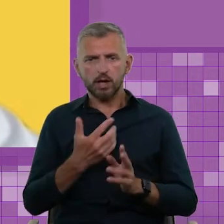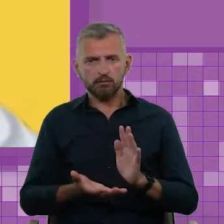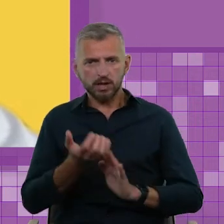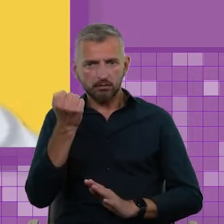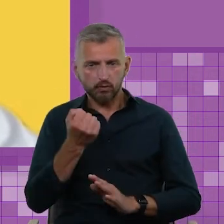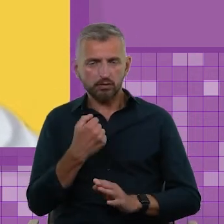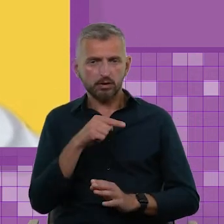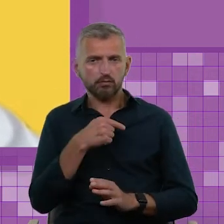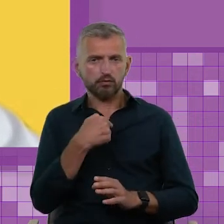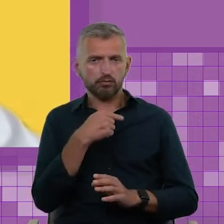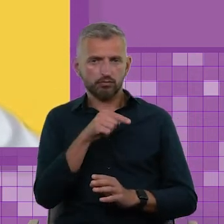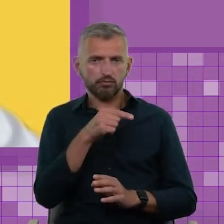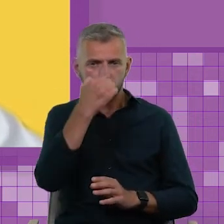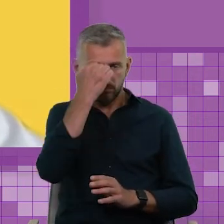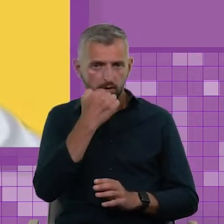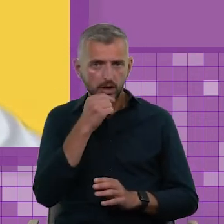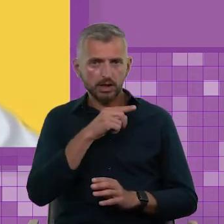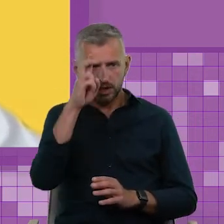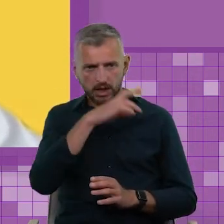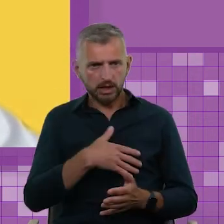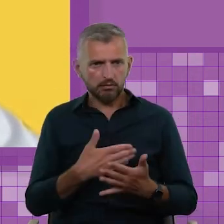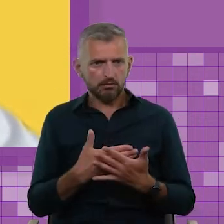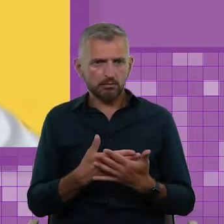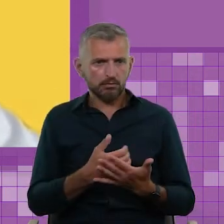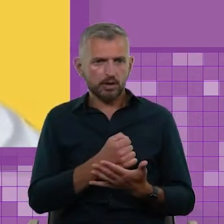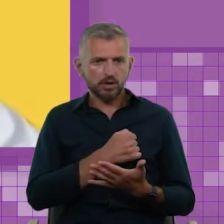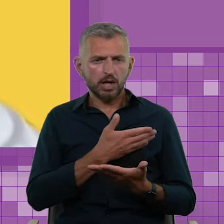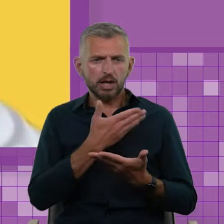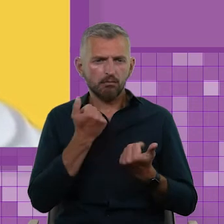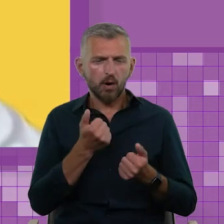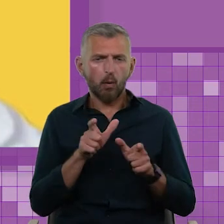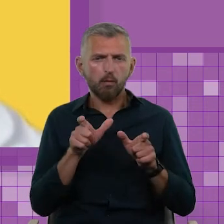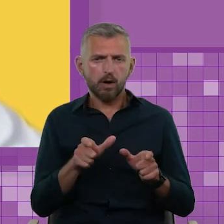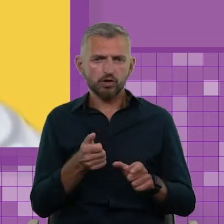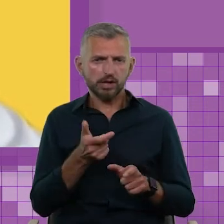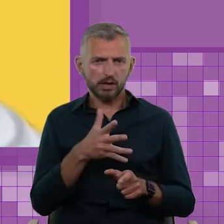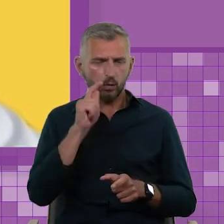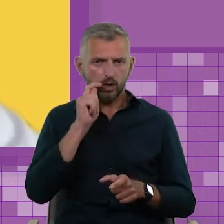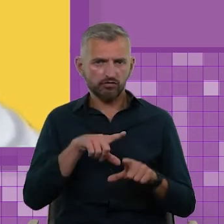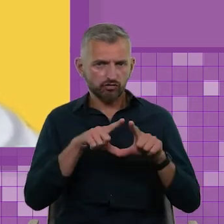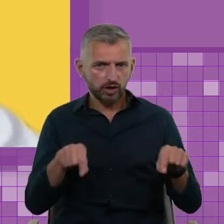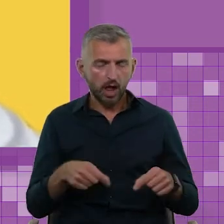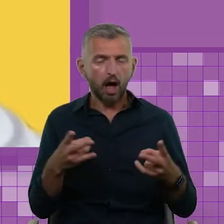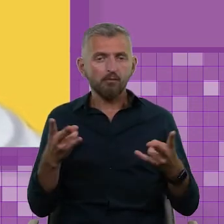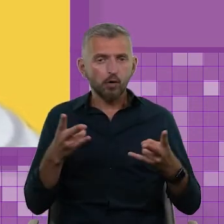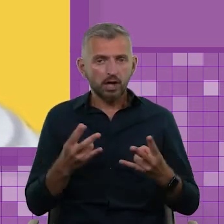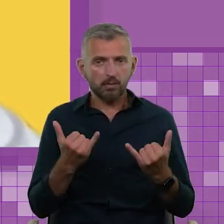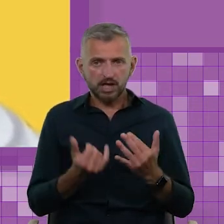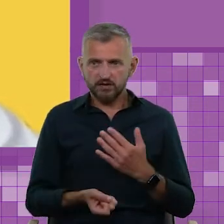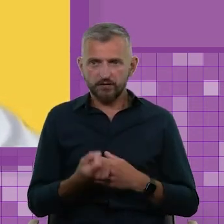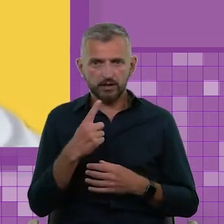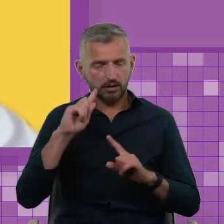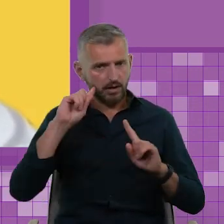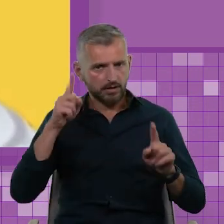що їм велика вдячність, але, на жаль, в цих країнах майже немає, або дуже обмежена кількість українських шкіл, а потреба зараз виникла